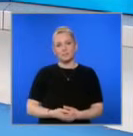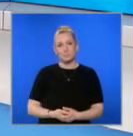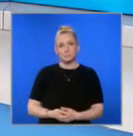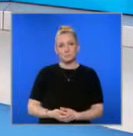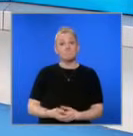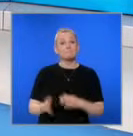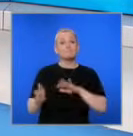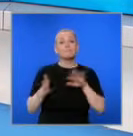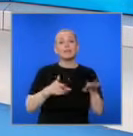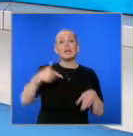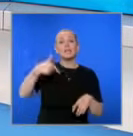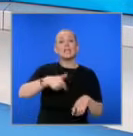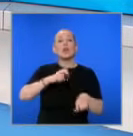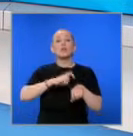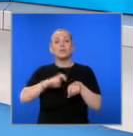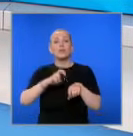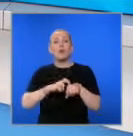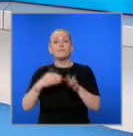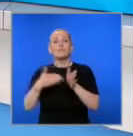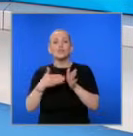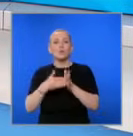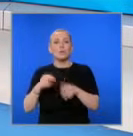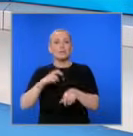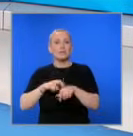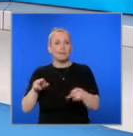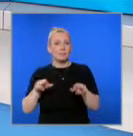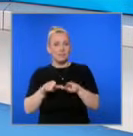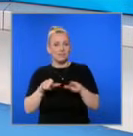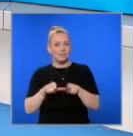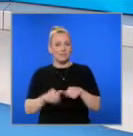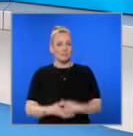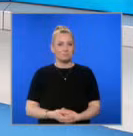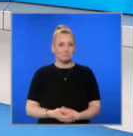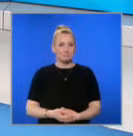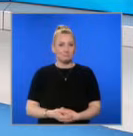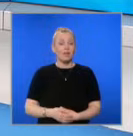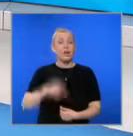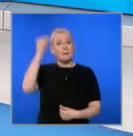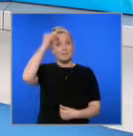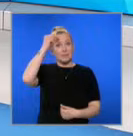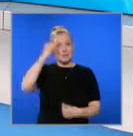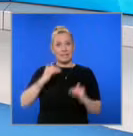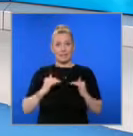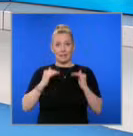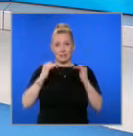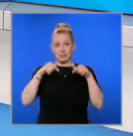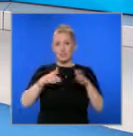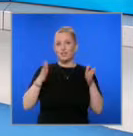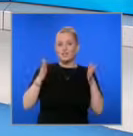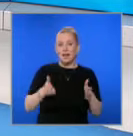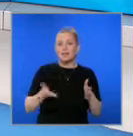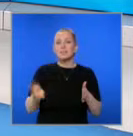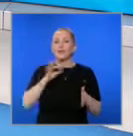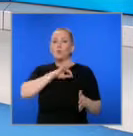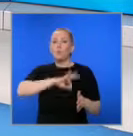Григор Димитров срещу Даниил Медведев на 8-ми на финалите на мастерс турнира по тенис в Индиан Уелс. Българинът се класира за тази фаза след успех в два сета